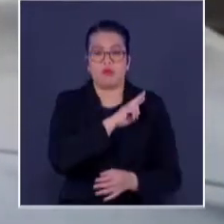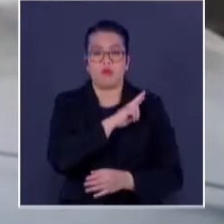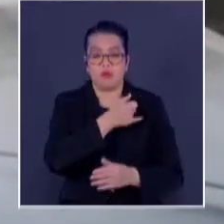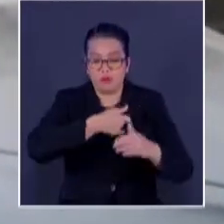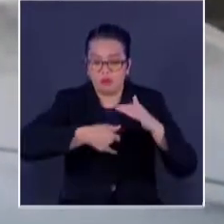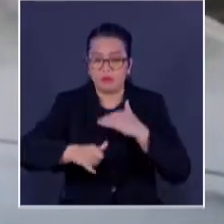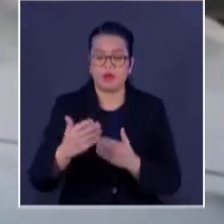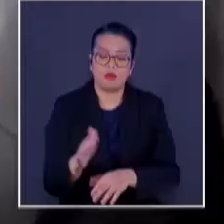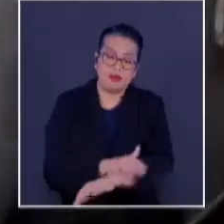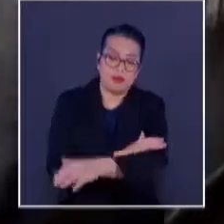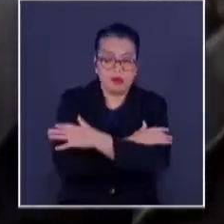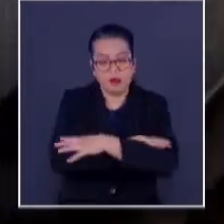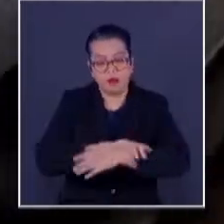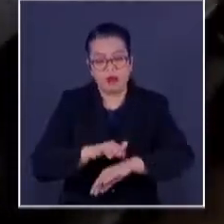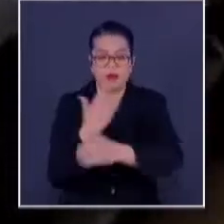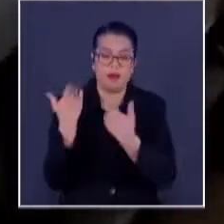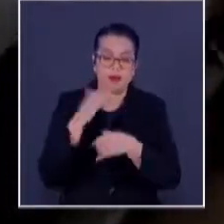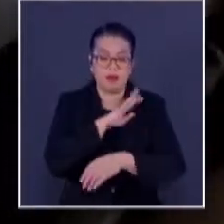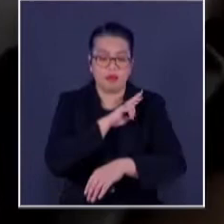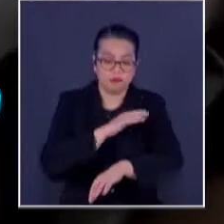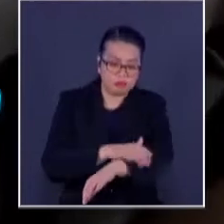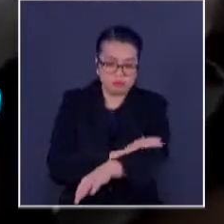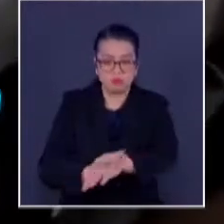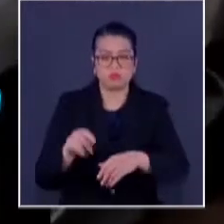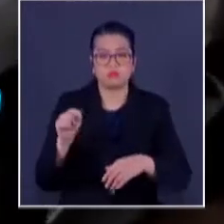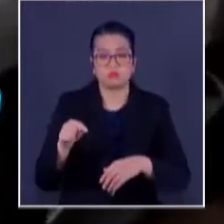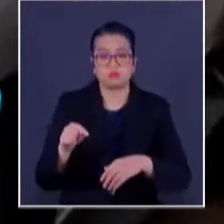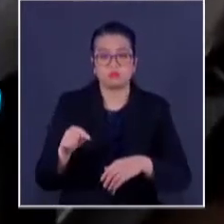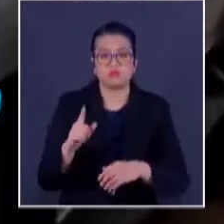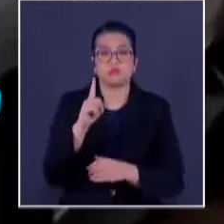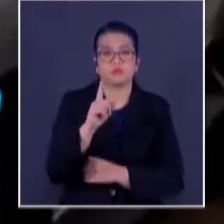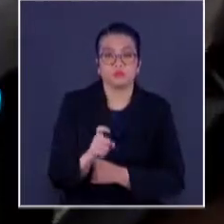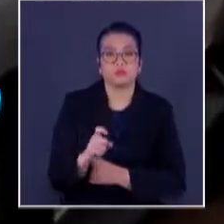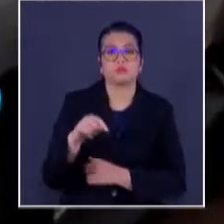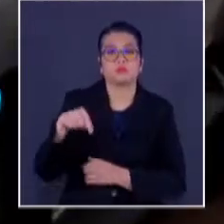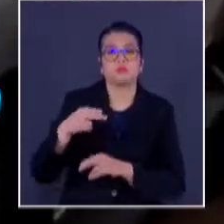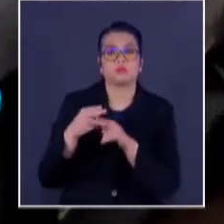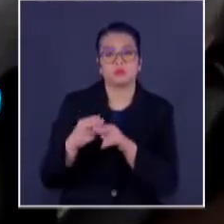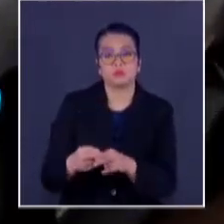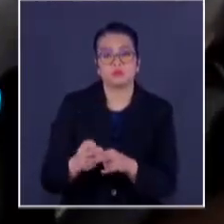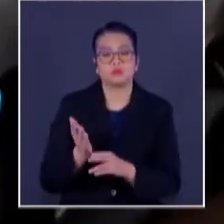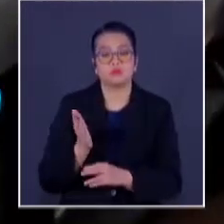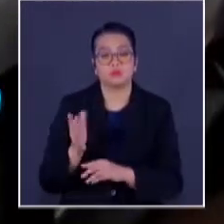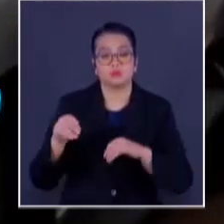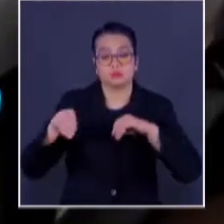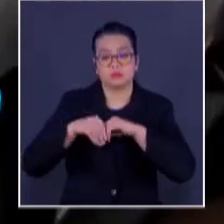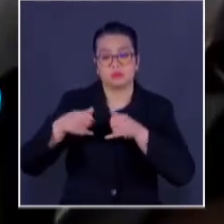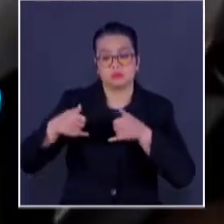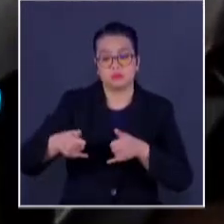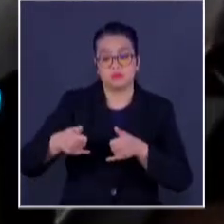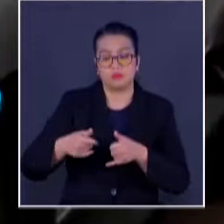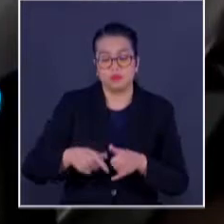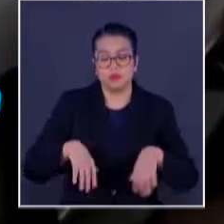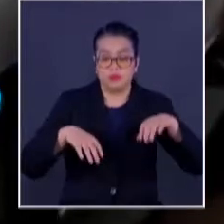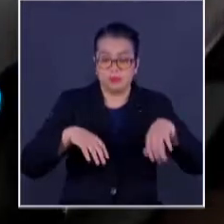หลังจากนั้น ด้านนางเอราวดีภูกองชัยครูผู้ดูแลฐานที่อยู่ติดกับฐานเกิดเหตุเล่าให้ฟังแบบนี้นะคะว่าแต่ละฐ